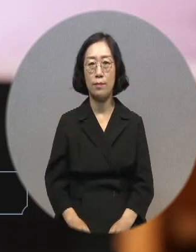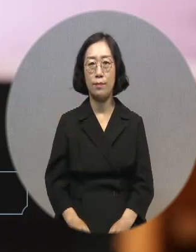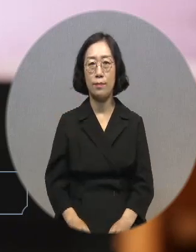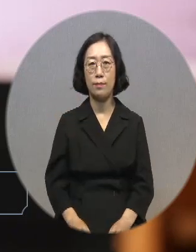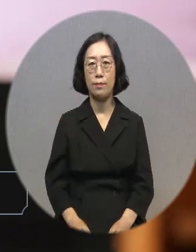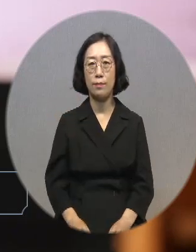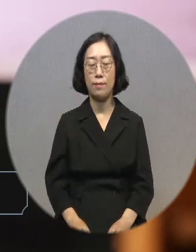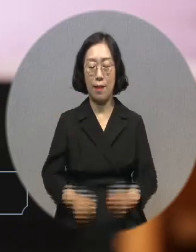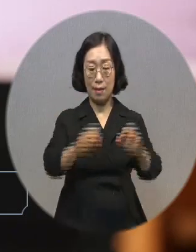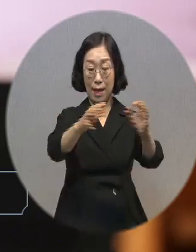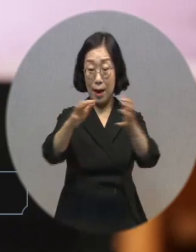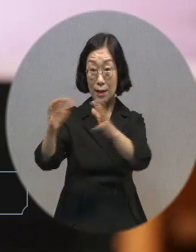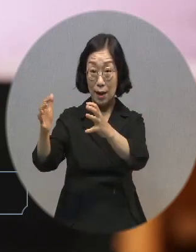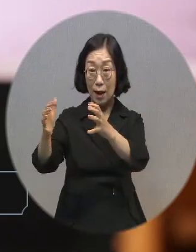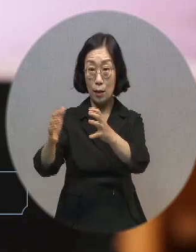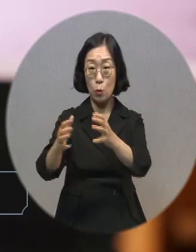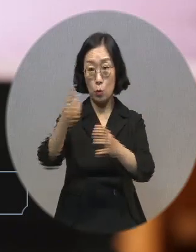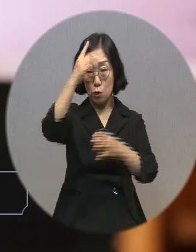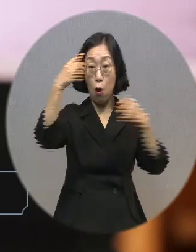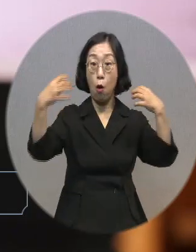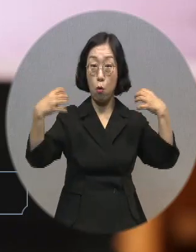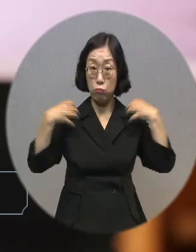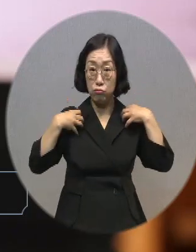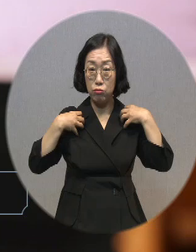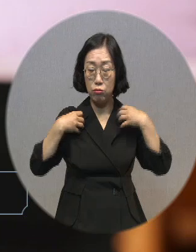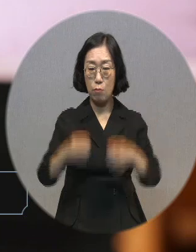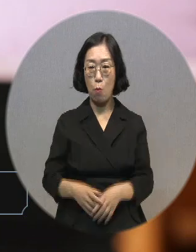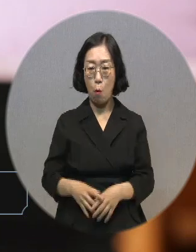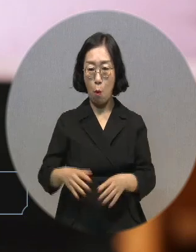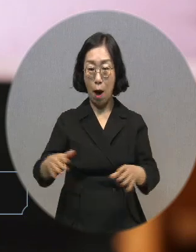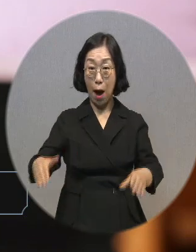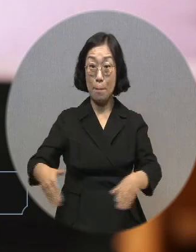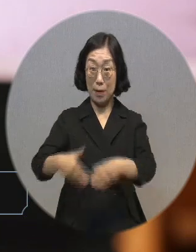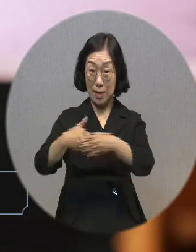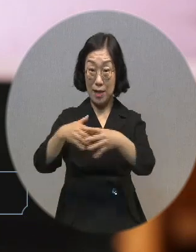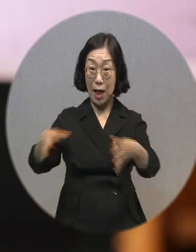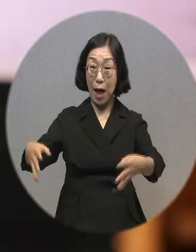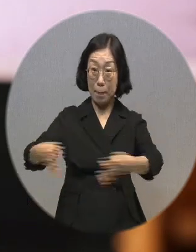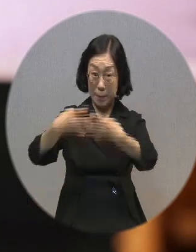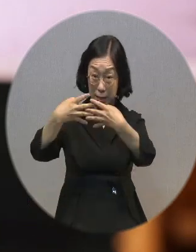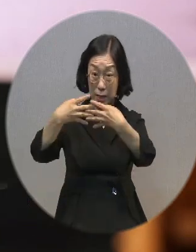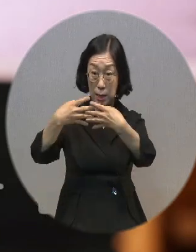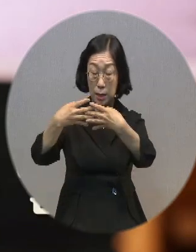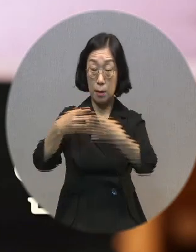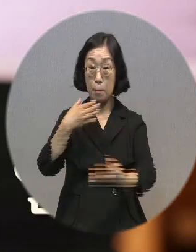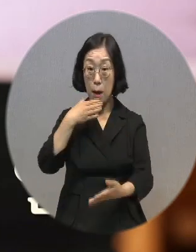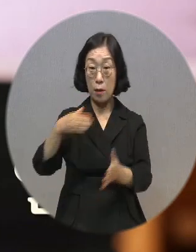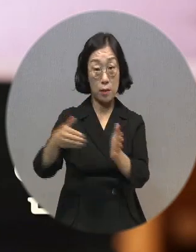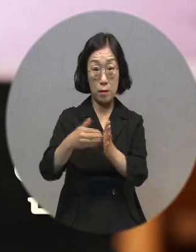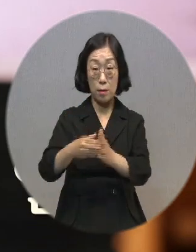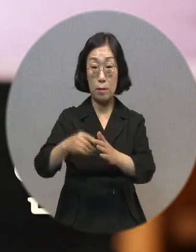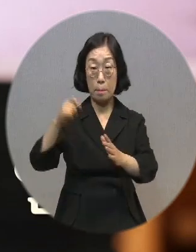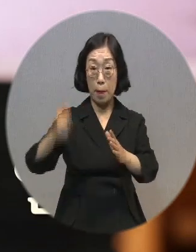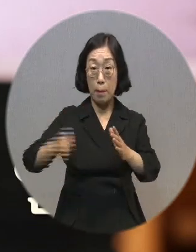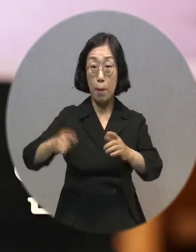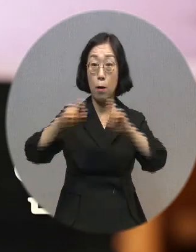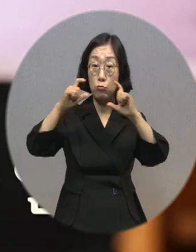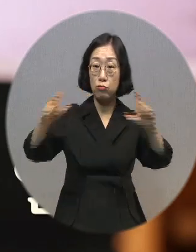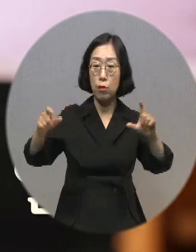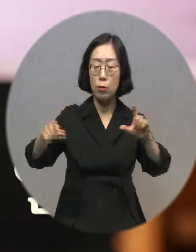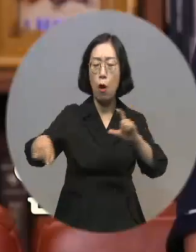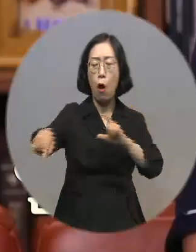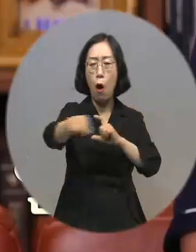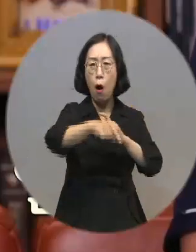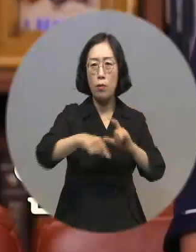것이 국가 간, 정부 간의 합의로 결정이 되는 건 아니잖아요. 국민들의 의식과 어떤 공감대가